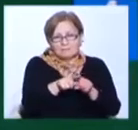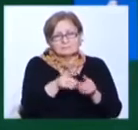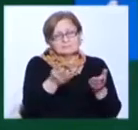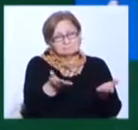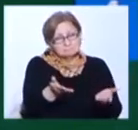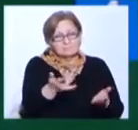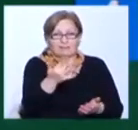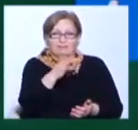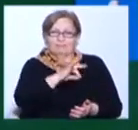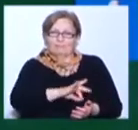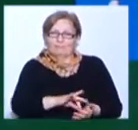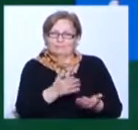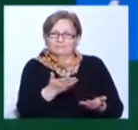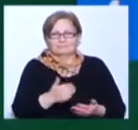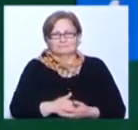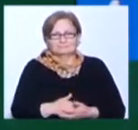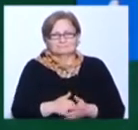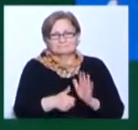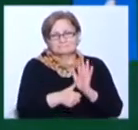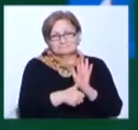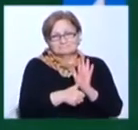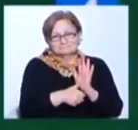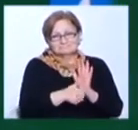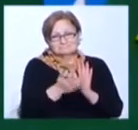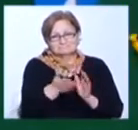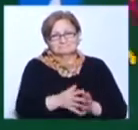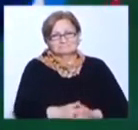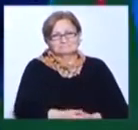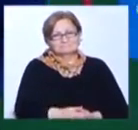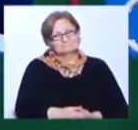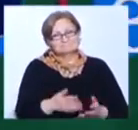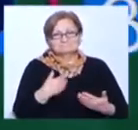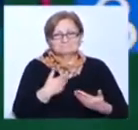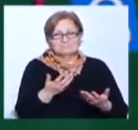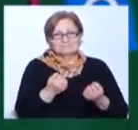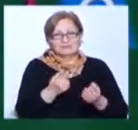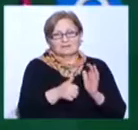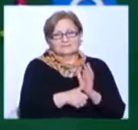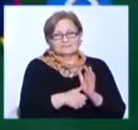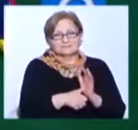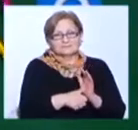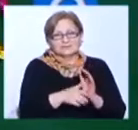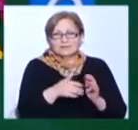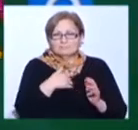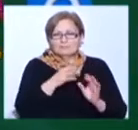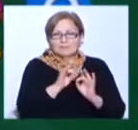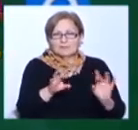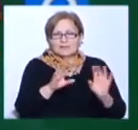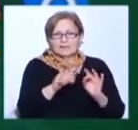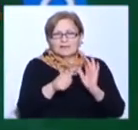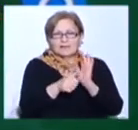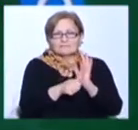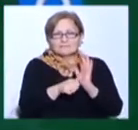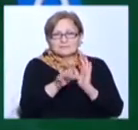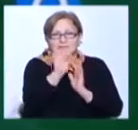აი როგორ გამომადგა. 6-იანი მივიღე. მოდი 6-იანზეც ვთქვათ. 1-2